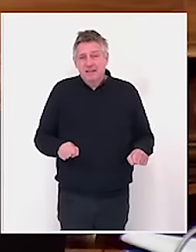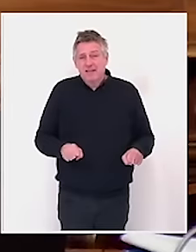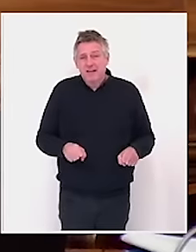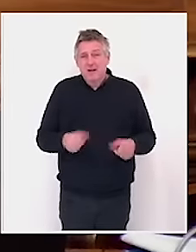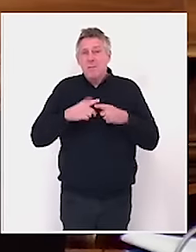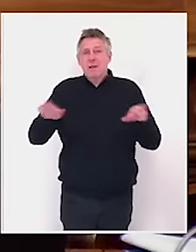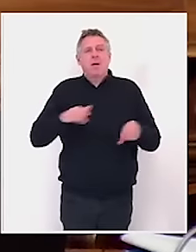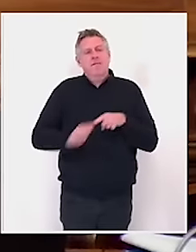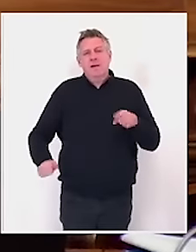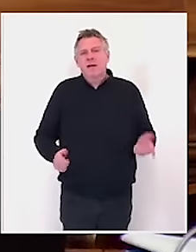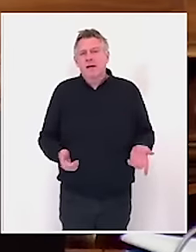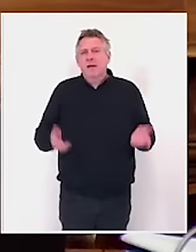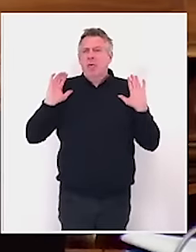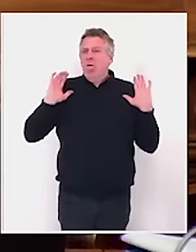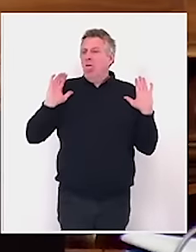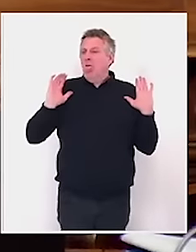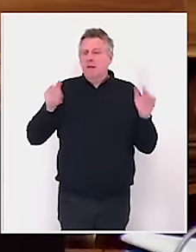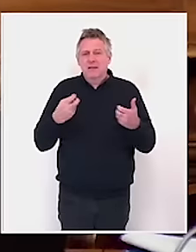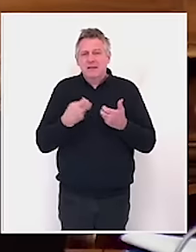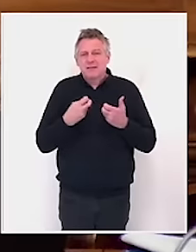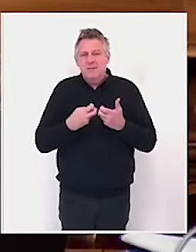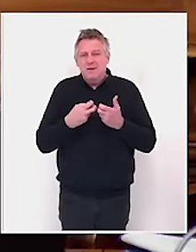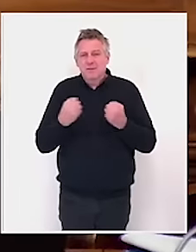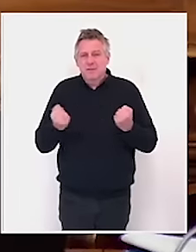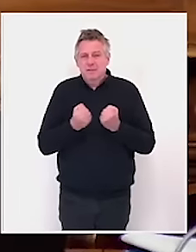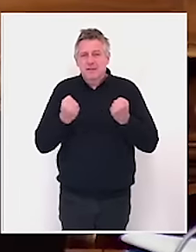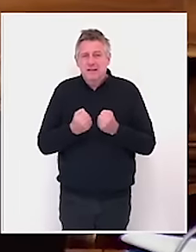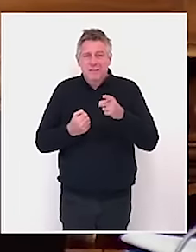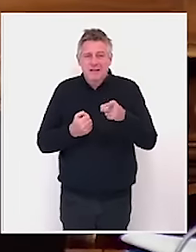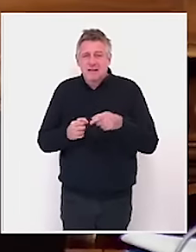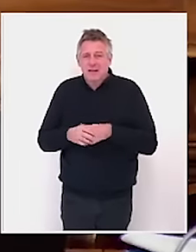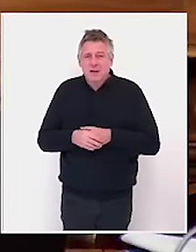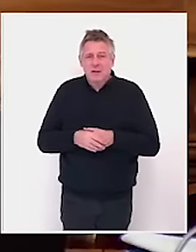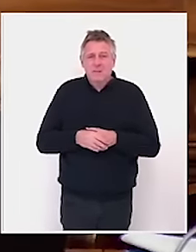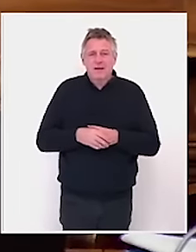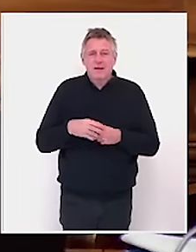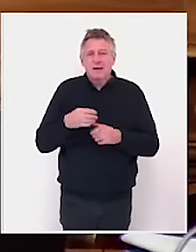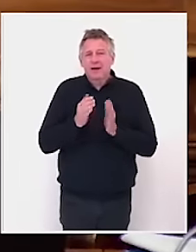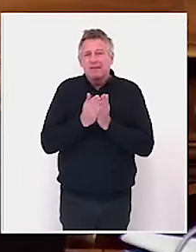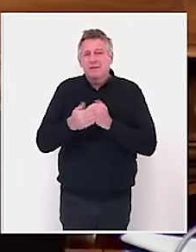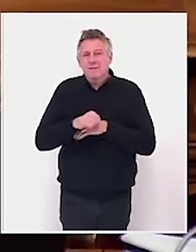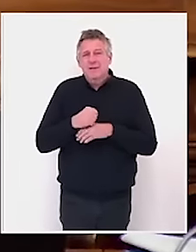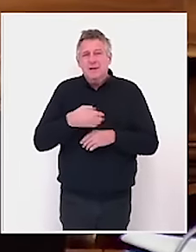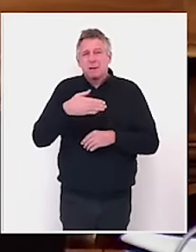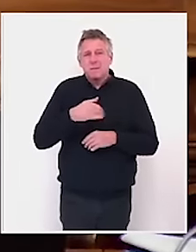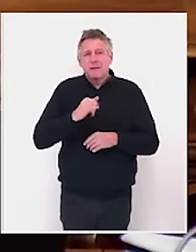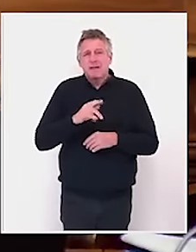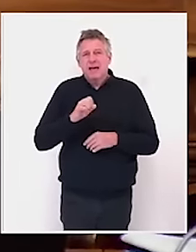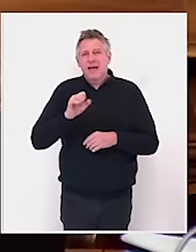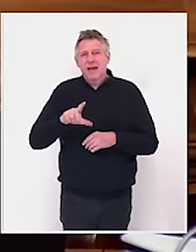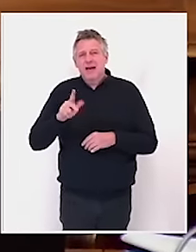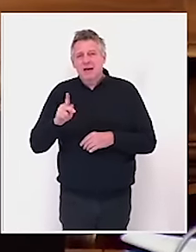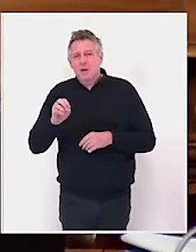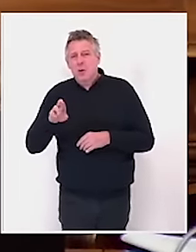ce qu'ils veulent ou ce qu'elles veulent. Un petit exemple, je fais de la publicité, un bouquin qui est sorti la semaine dernière de Michael Correa,